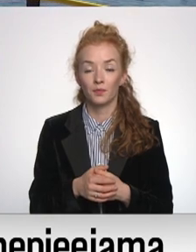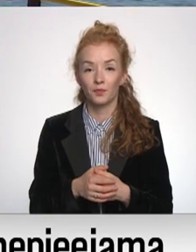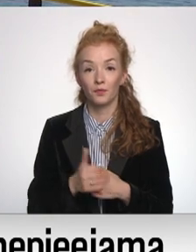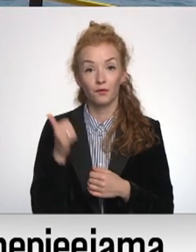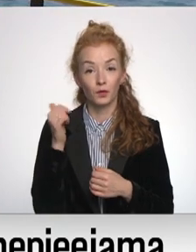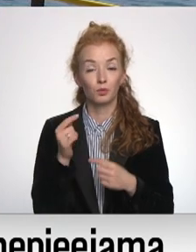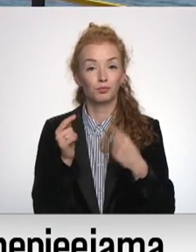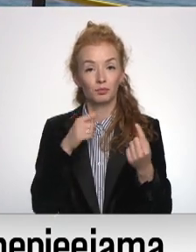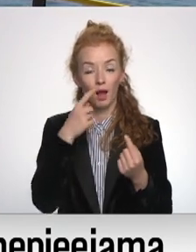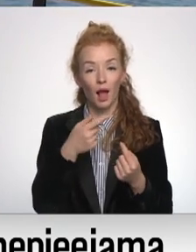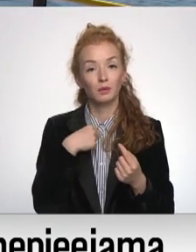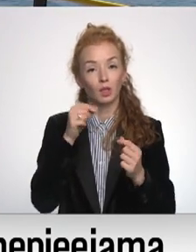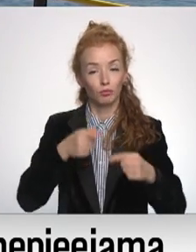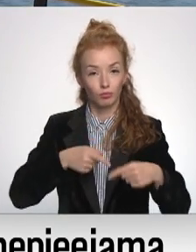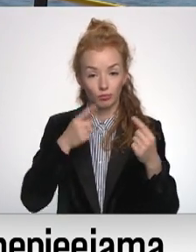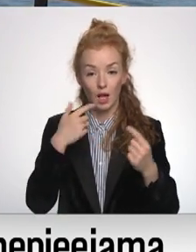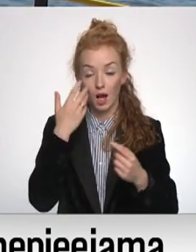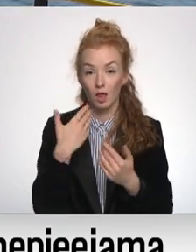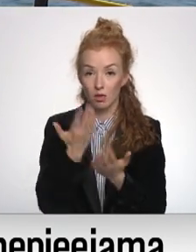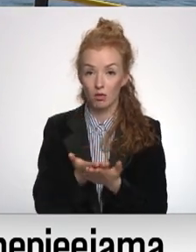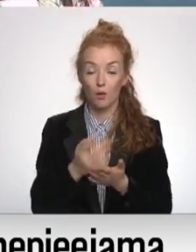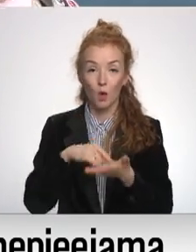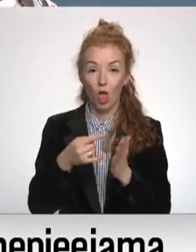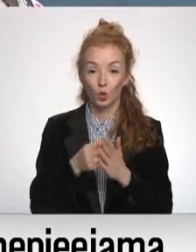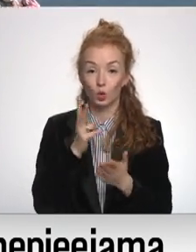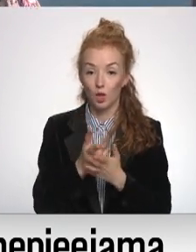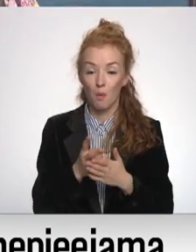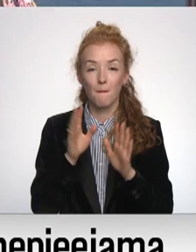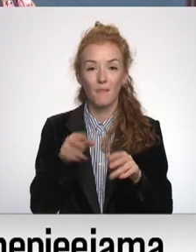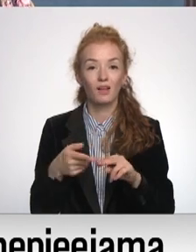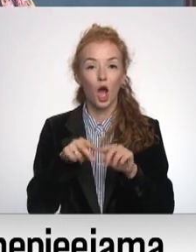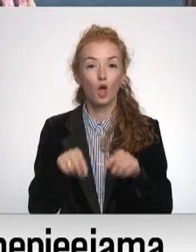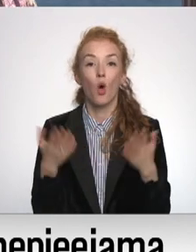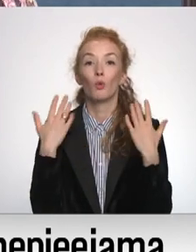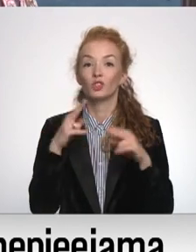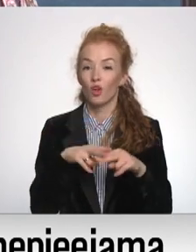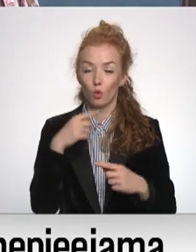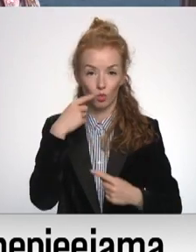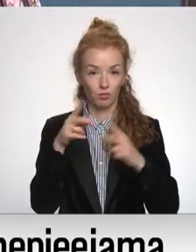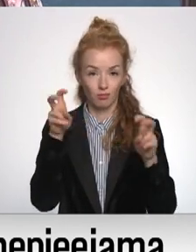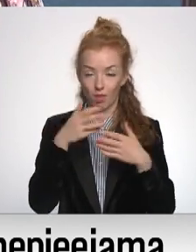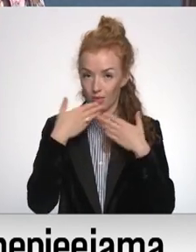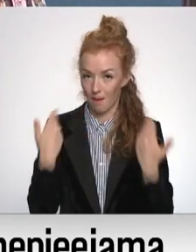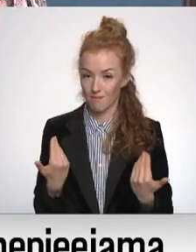Bet es jums oponēšu, ka tika mums dots projekta uzdevums, tad runas par tādu atpūtas vietu pat nebija.